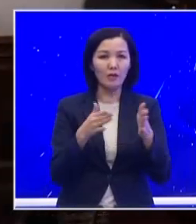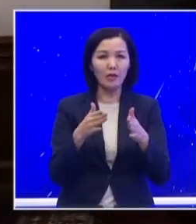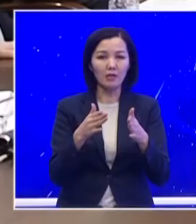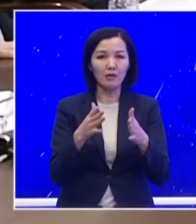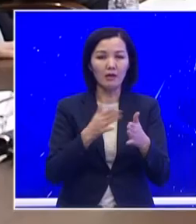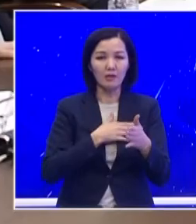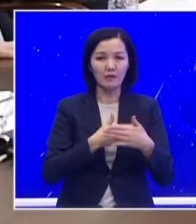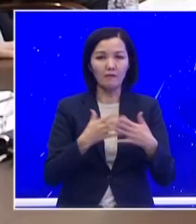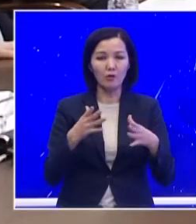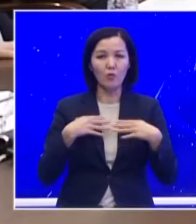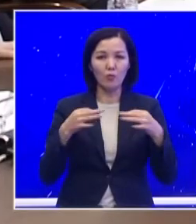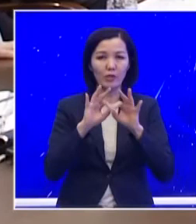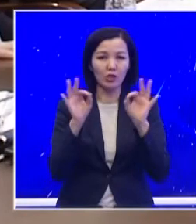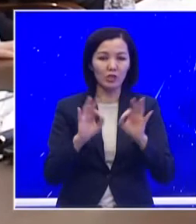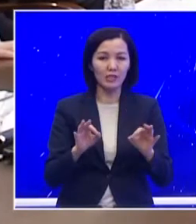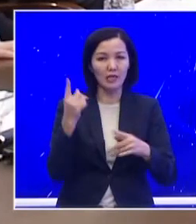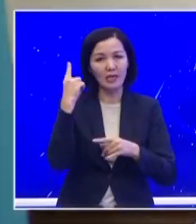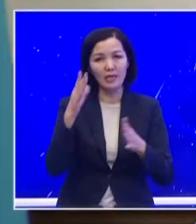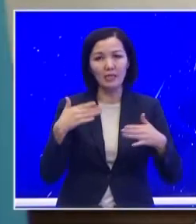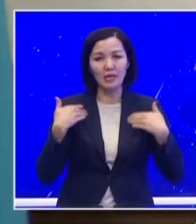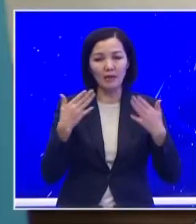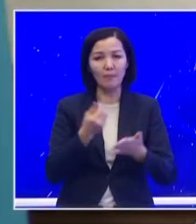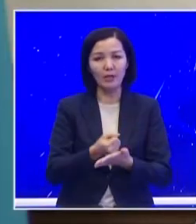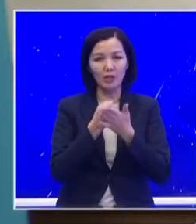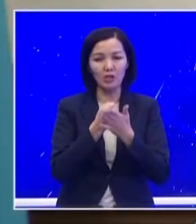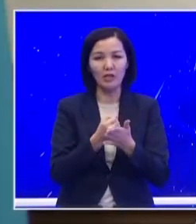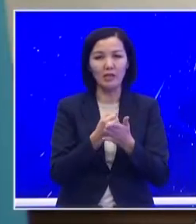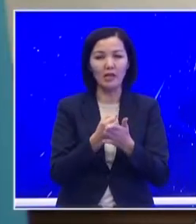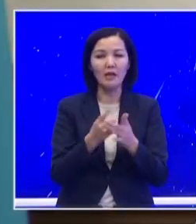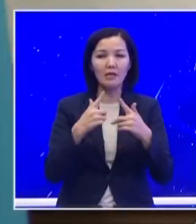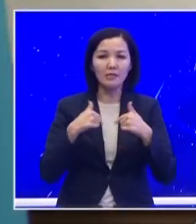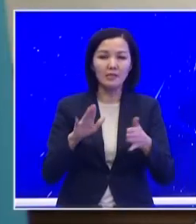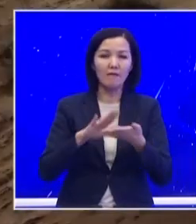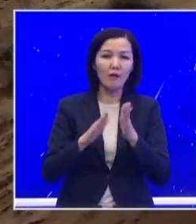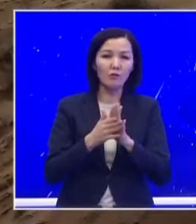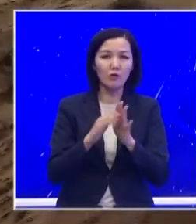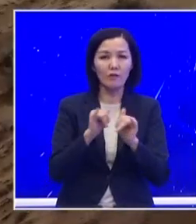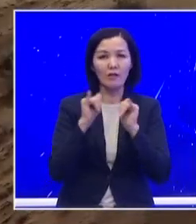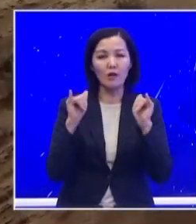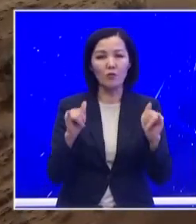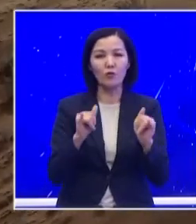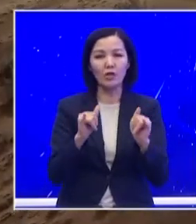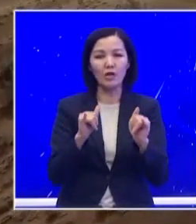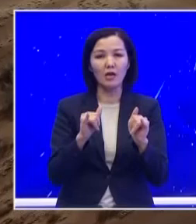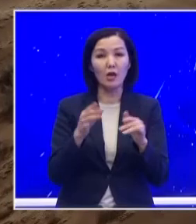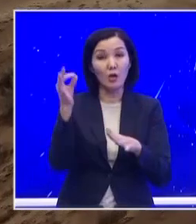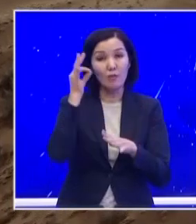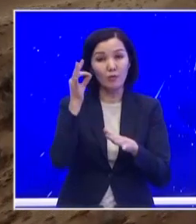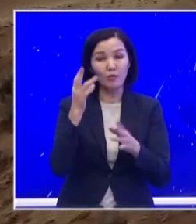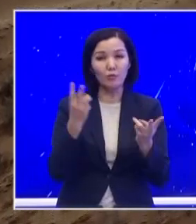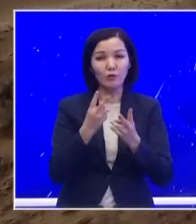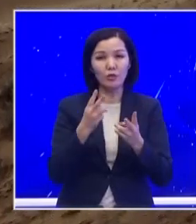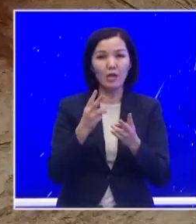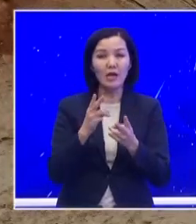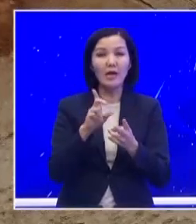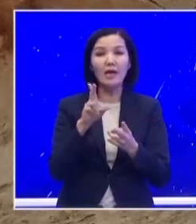жизни. Идею акимобласти поддержал, отметив при этом, что, создавая условия для отдыха туристов, необходимо помнить, мы развиваем